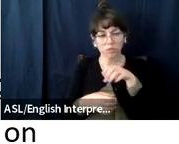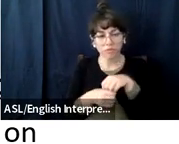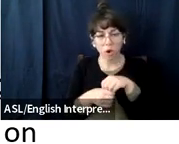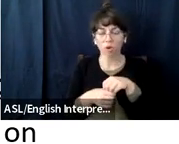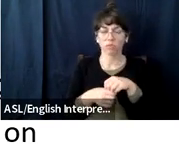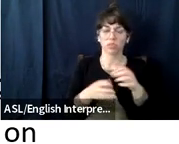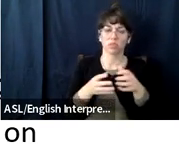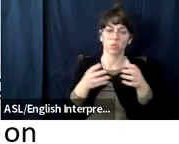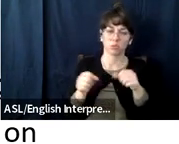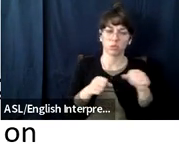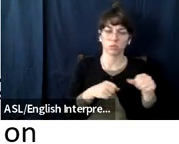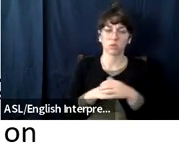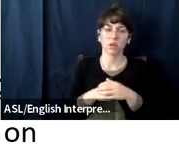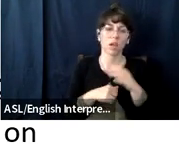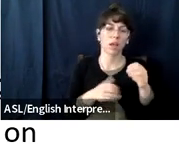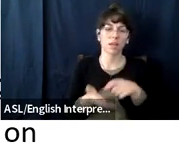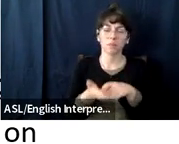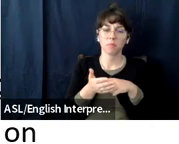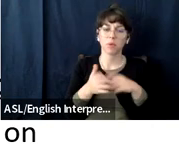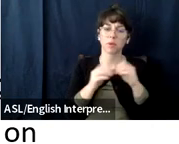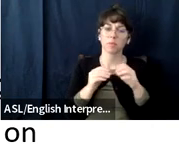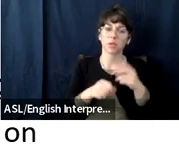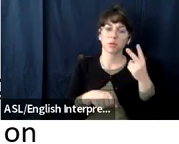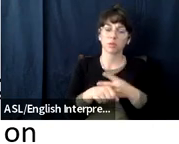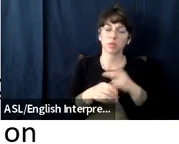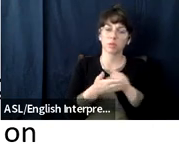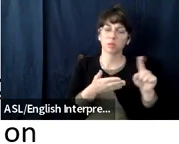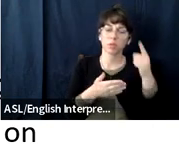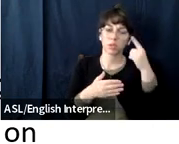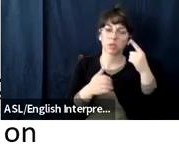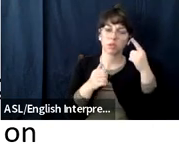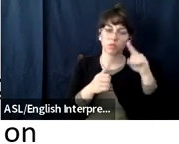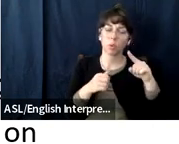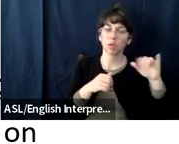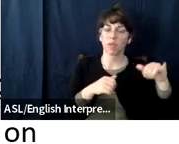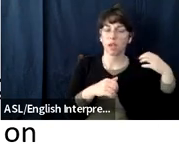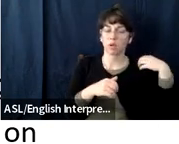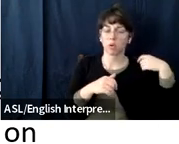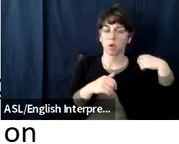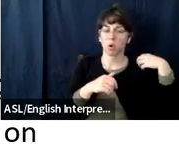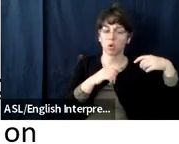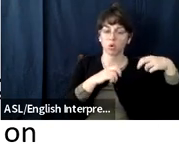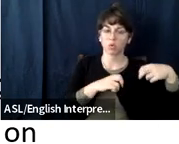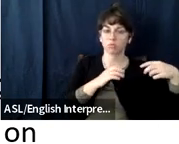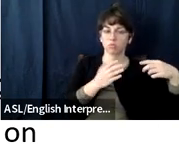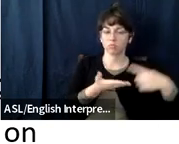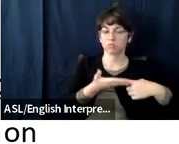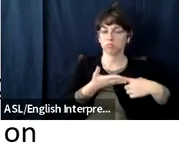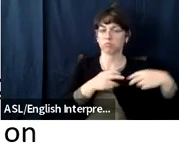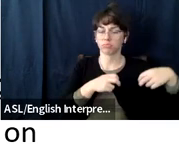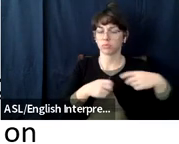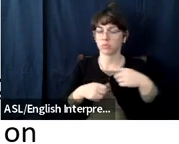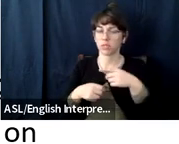meetings twice a week with your education coach, which you get assigned an individual gets assigned once accepted into the program.